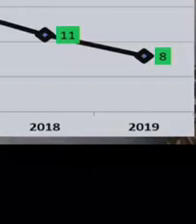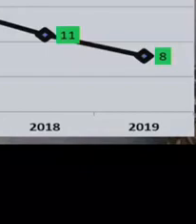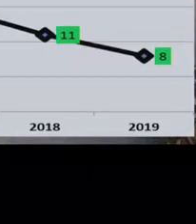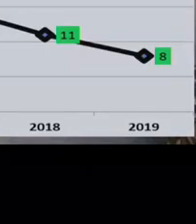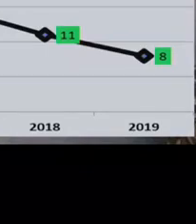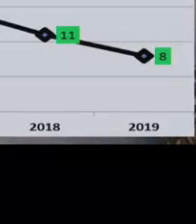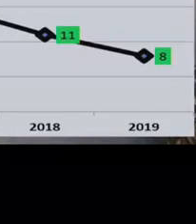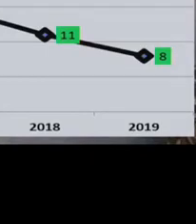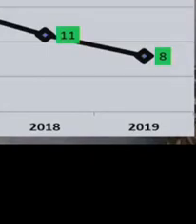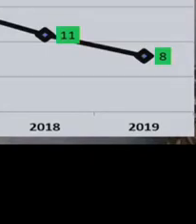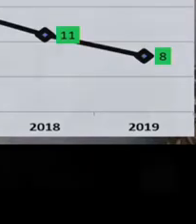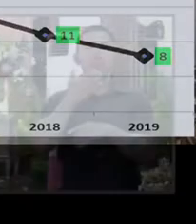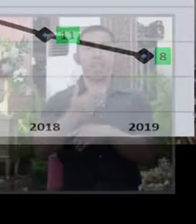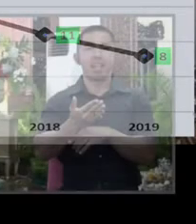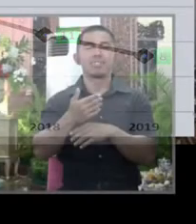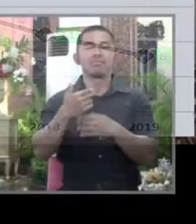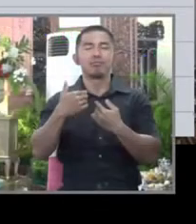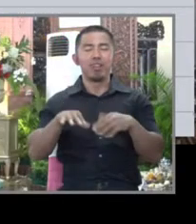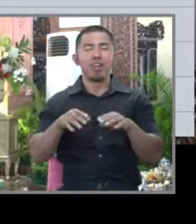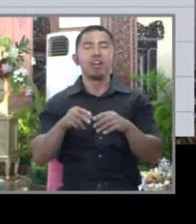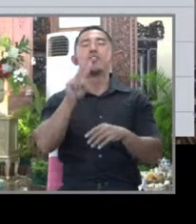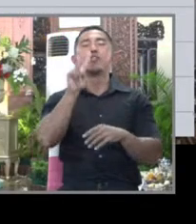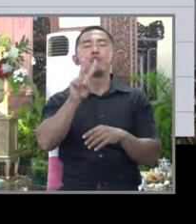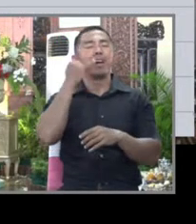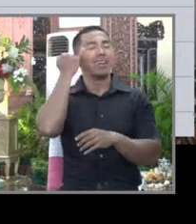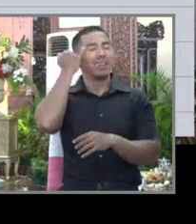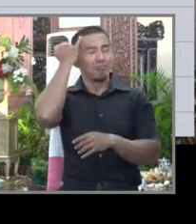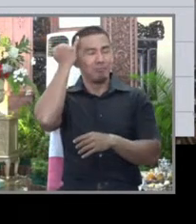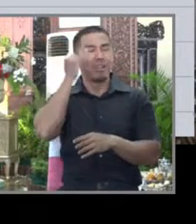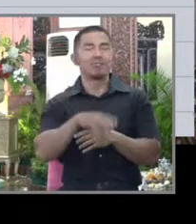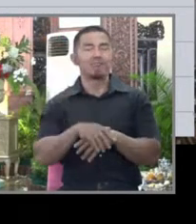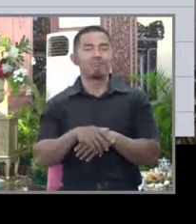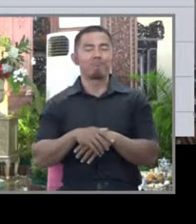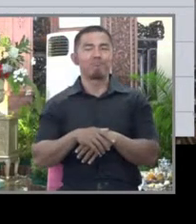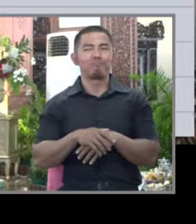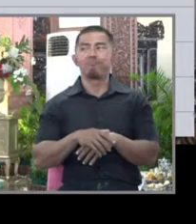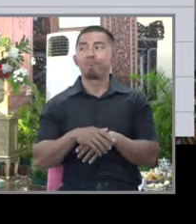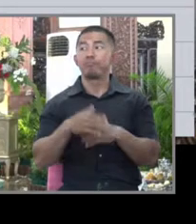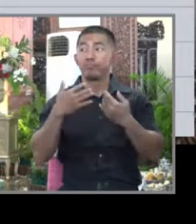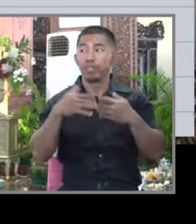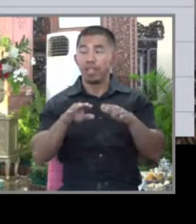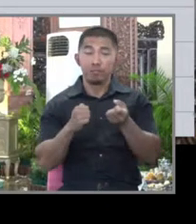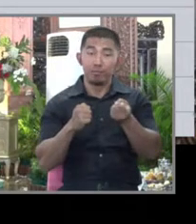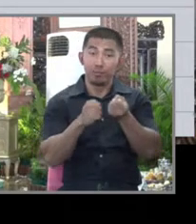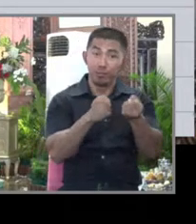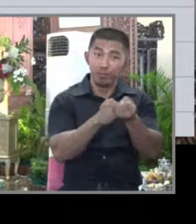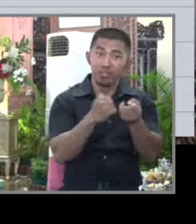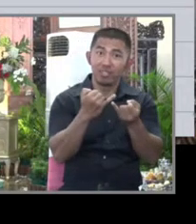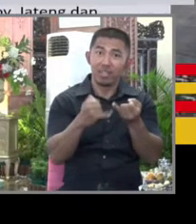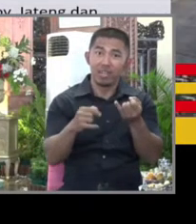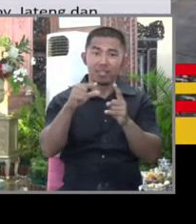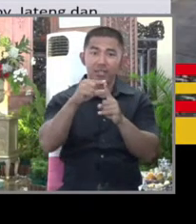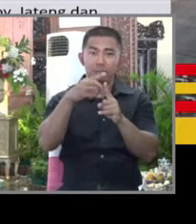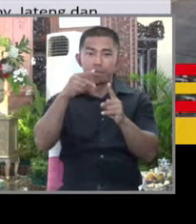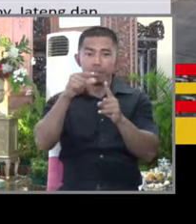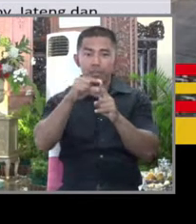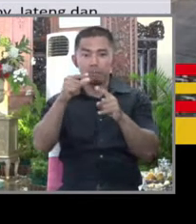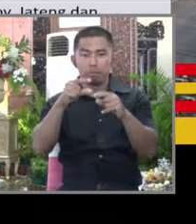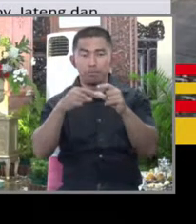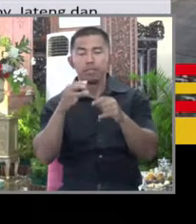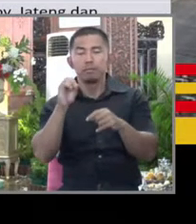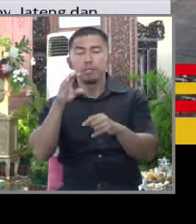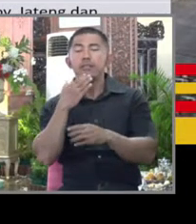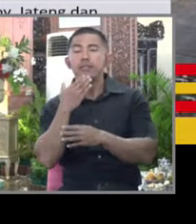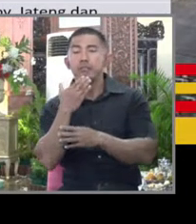kita ucapkan terima kasih Saya kira itu pak dua hal dan ini untuk yang dukungan dari Perpres kita ucapkan terima